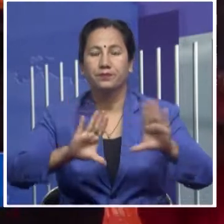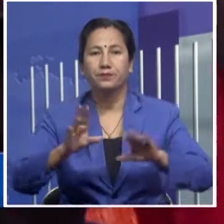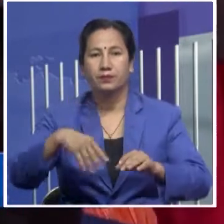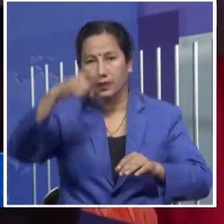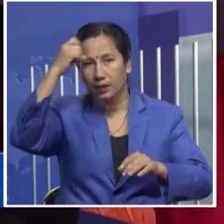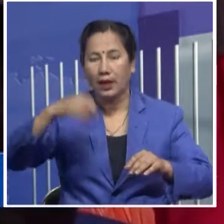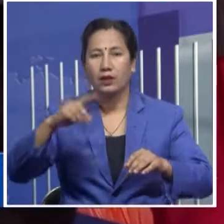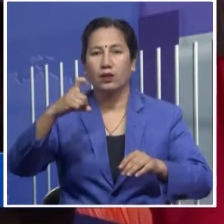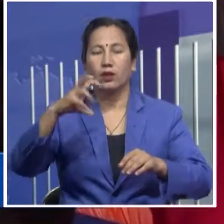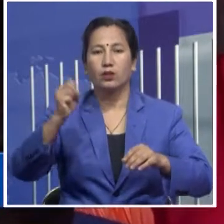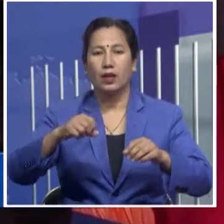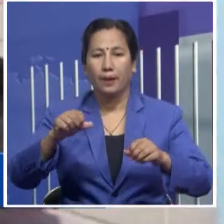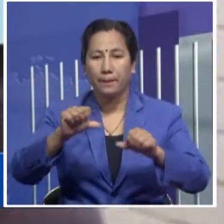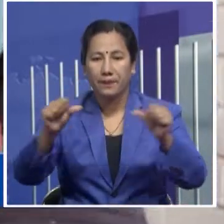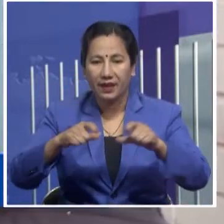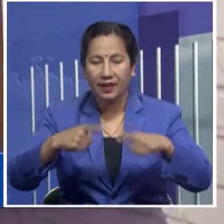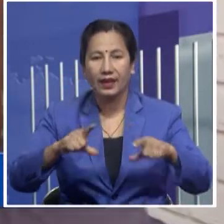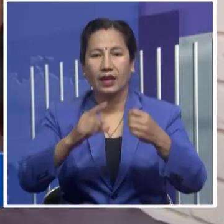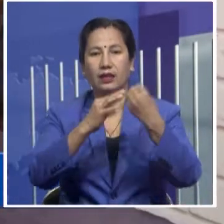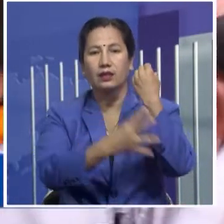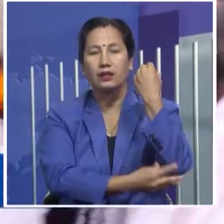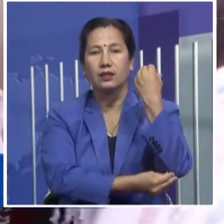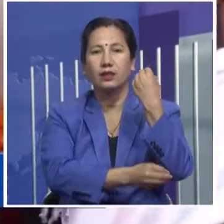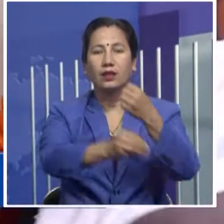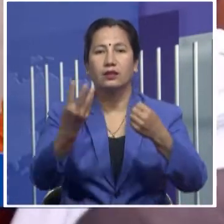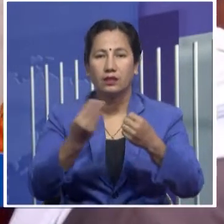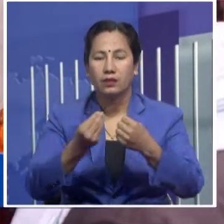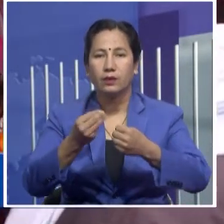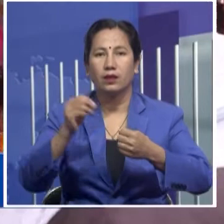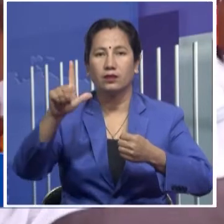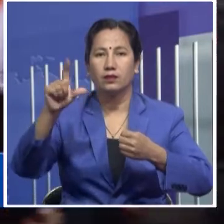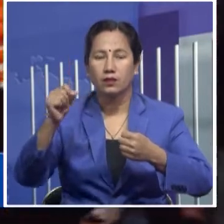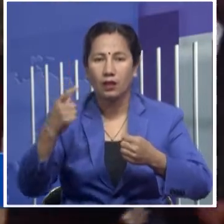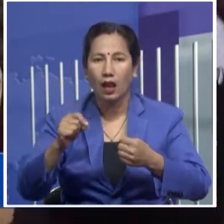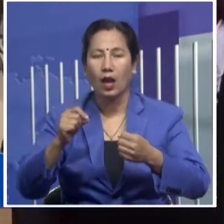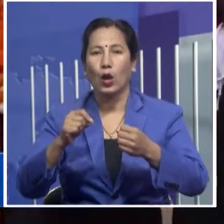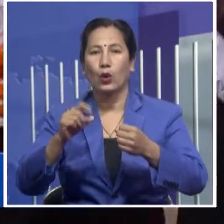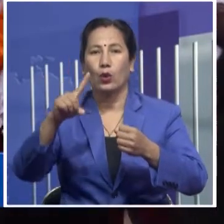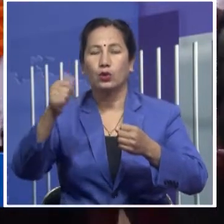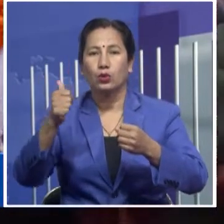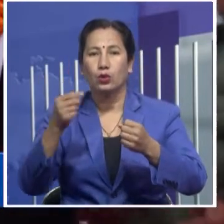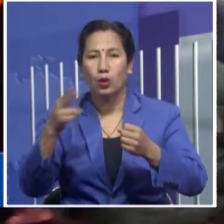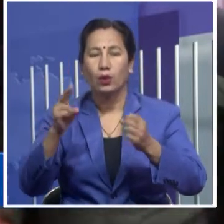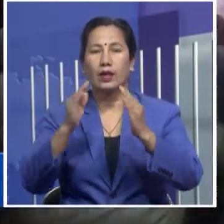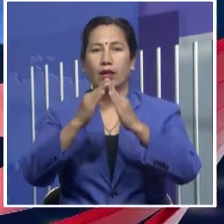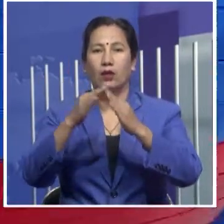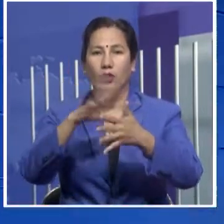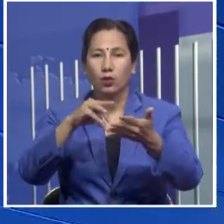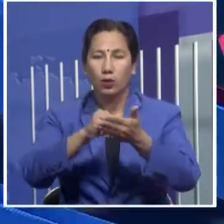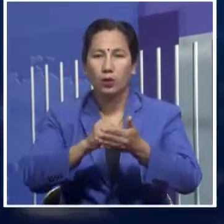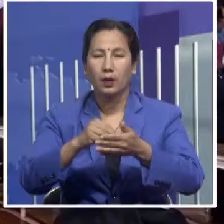बाँकेको खजुरामा भूमिहीन तथा विपन्न परिवारका लागि आवास निर्माण। 70 लाखको लागतमा निर्मित 16 घरहरू परिवारलाई